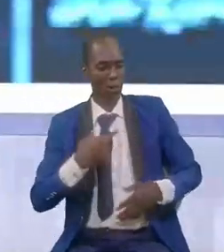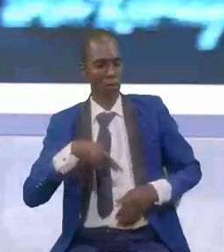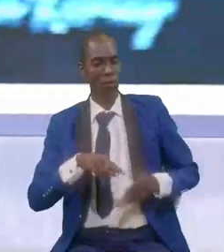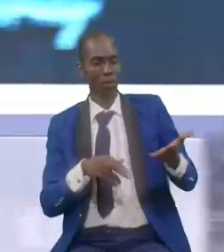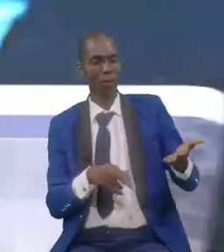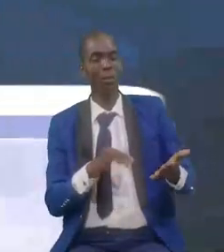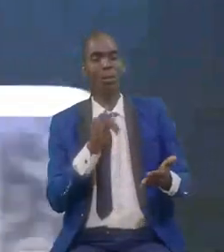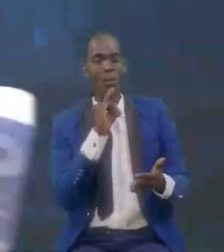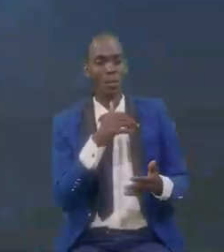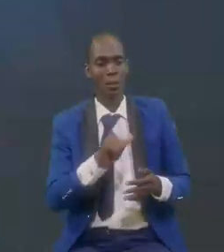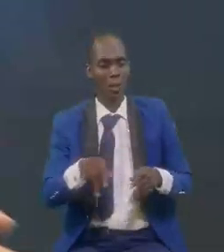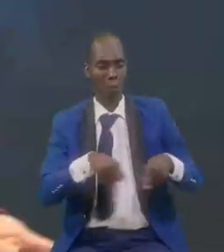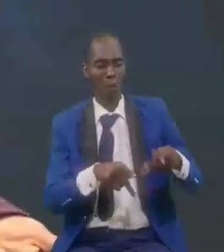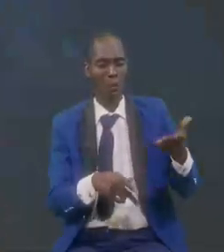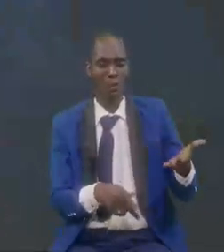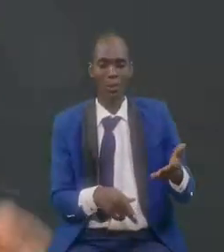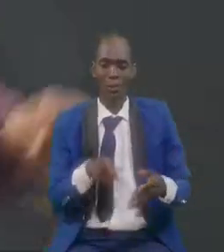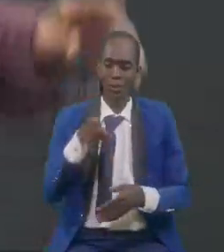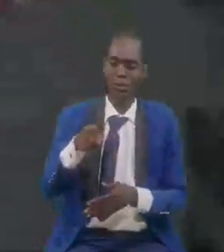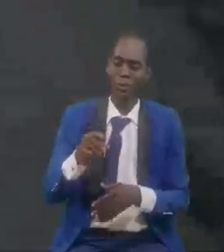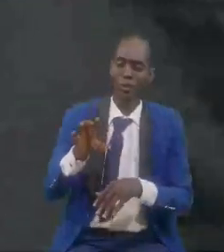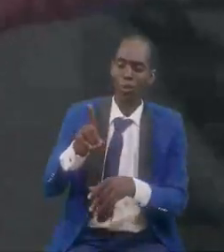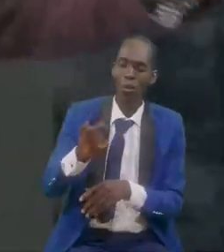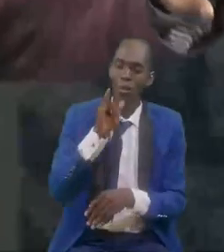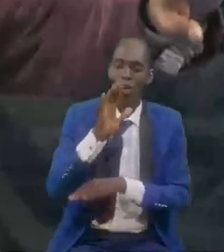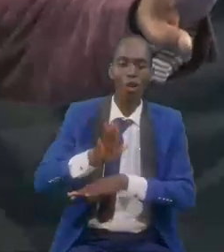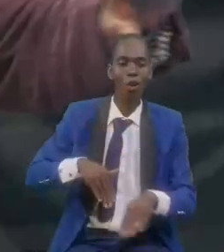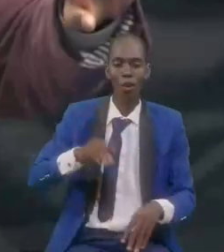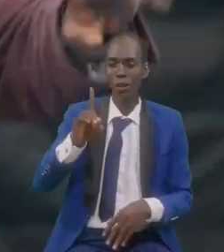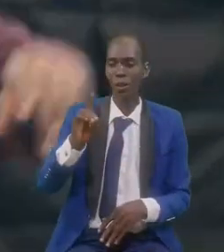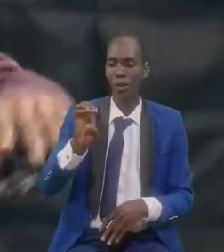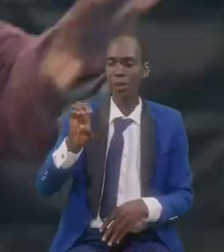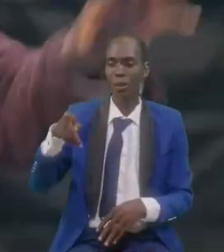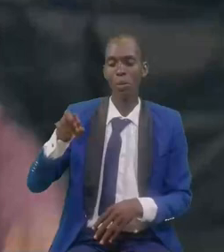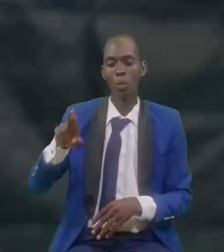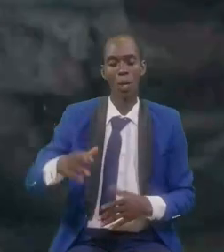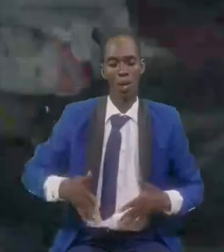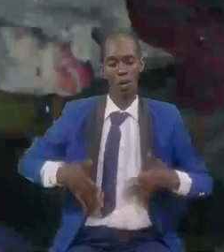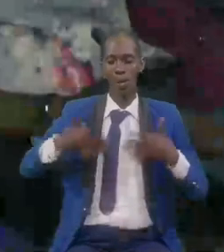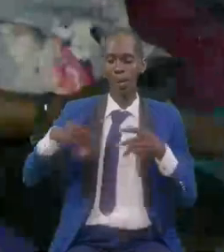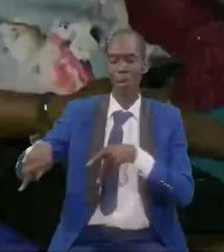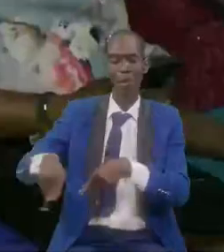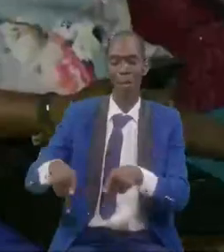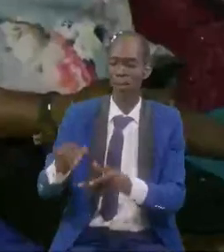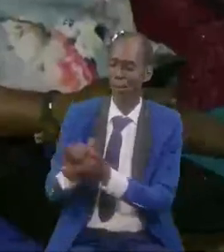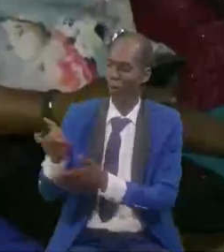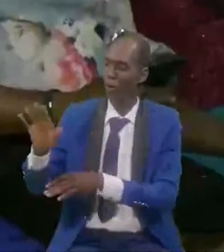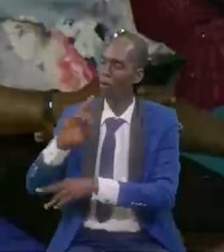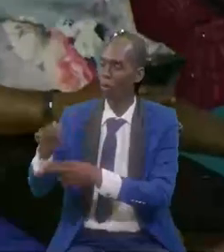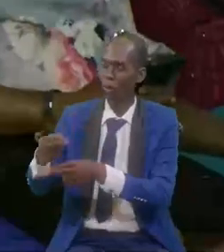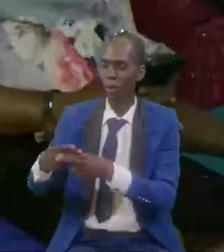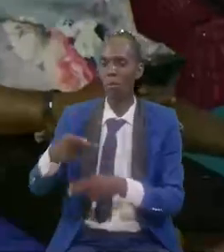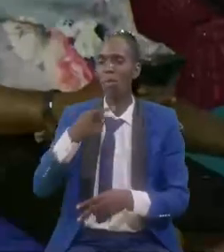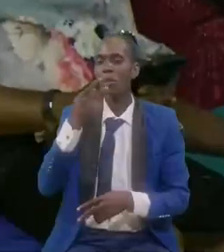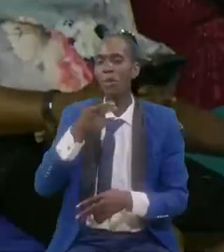Regarde telle autre dénomination, c'est le parti de la vie profonde. L'autre là-bas, c'est le parti pentecôtiste. Et